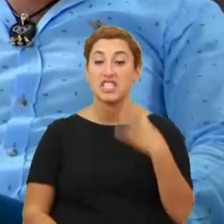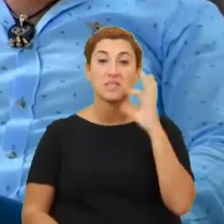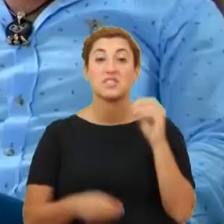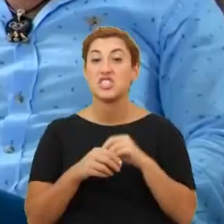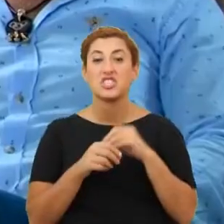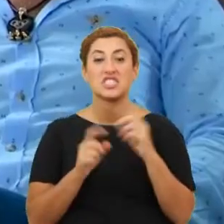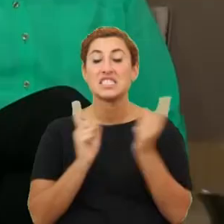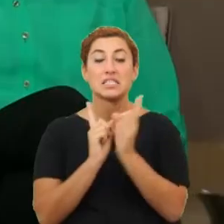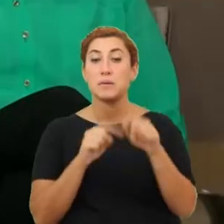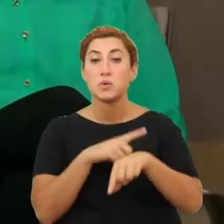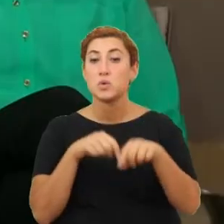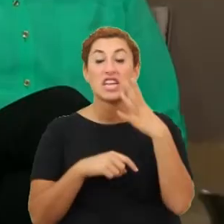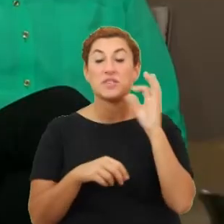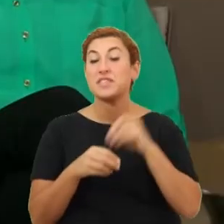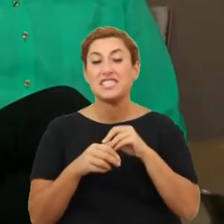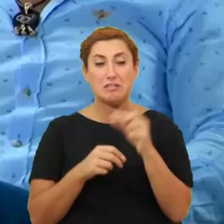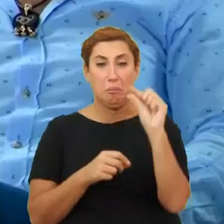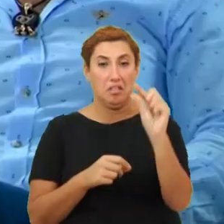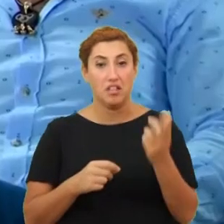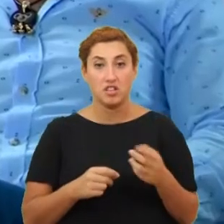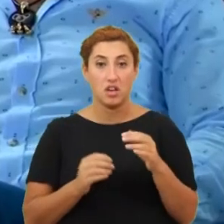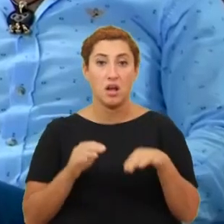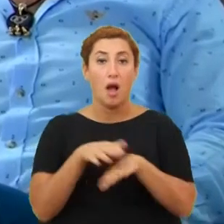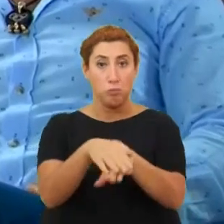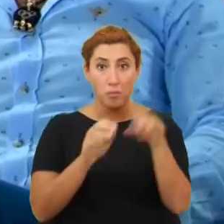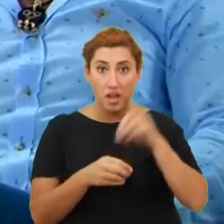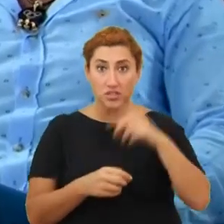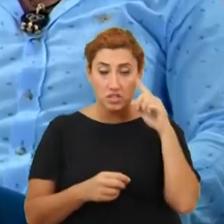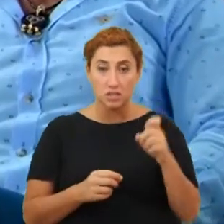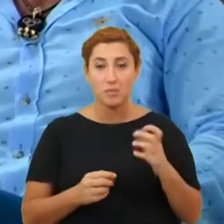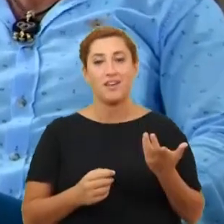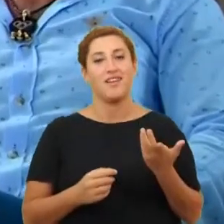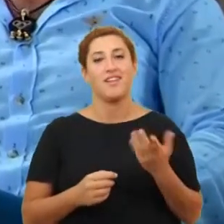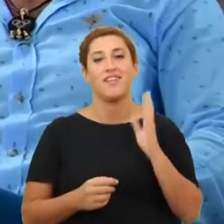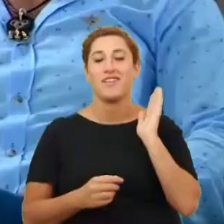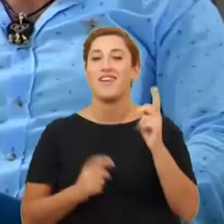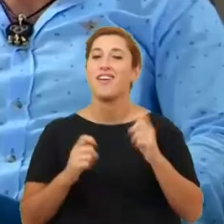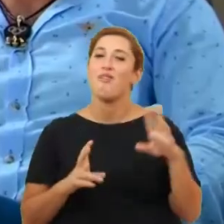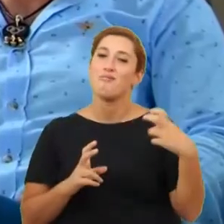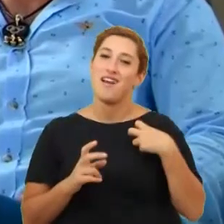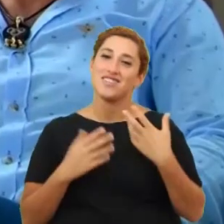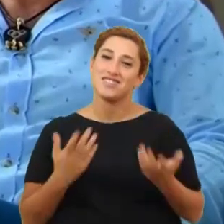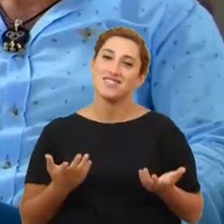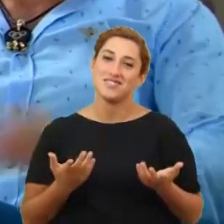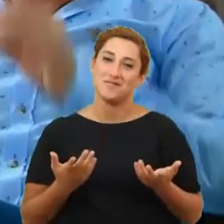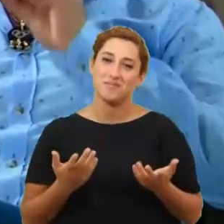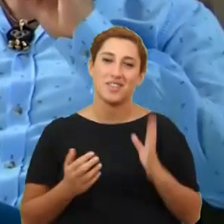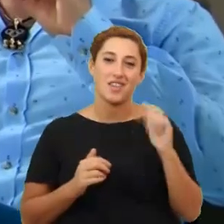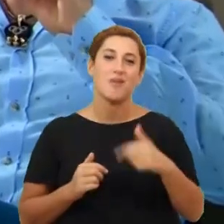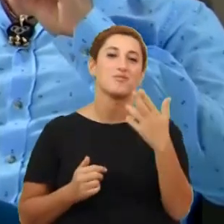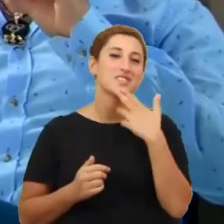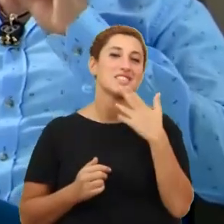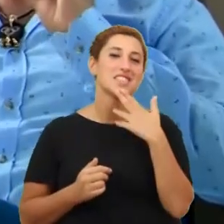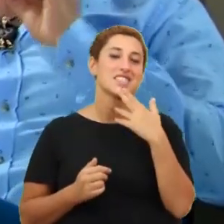Kimin için kısa bir süre? Kimin için mini minnacık? Kaplumbağalar için mi? Ya aşkım ya. Ya bu